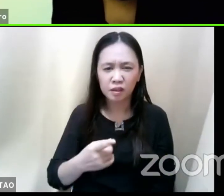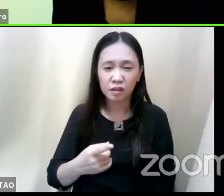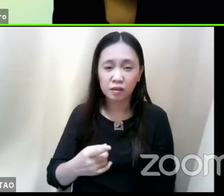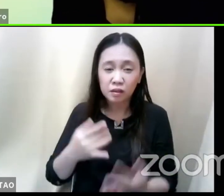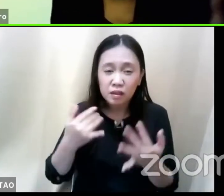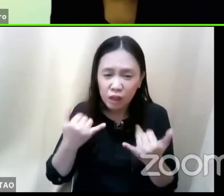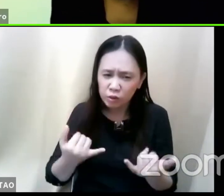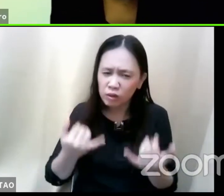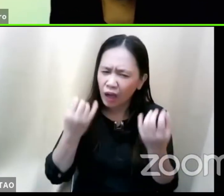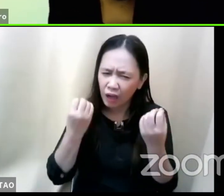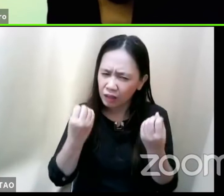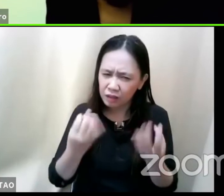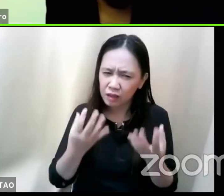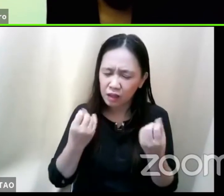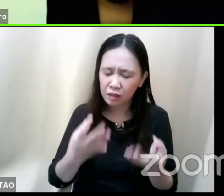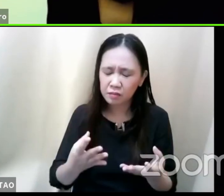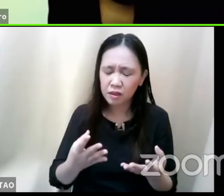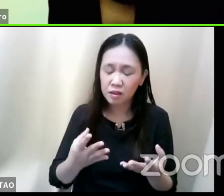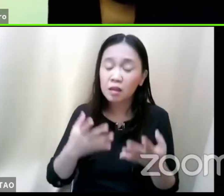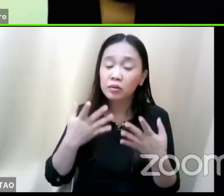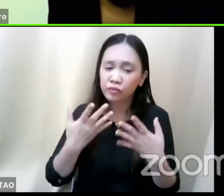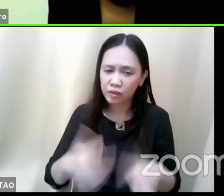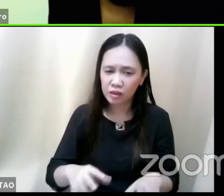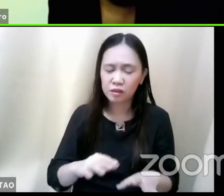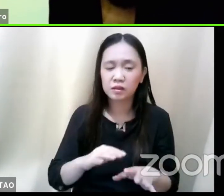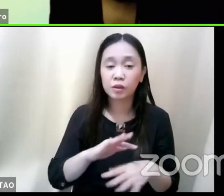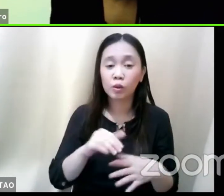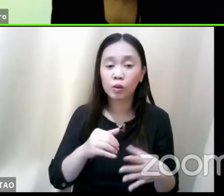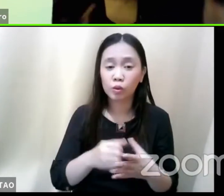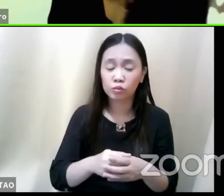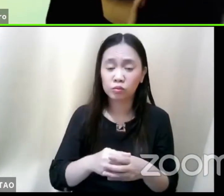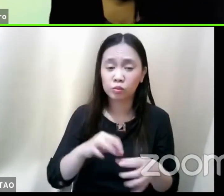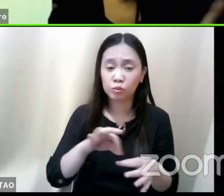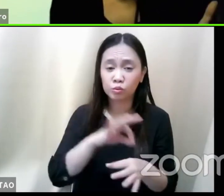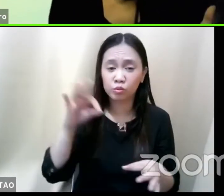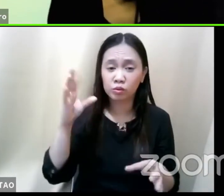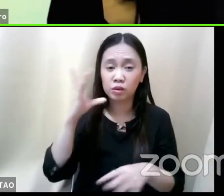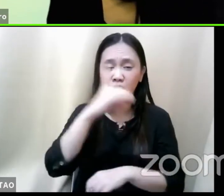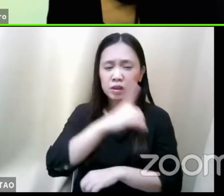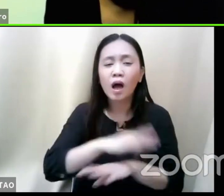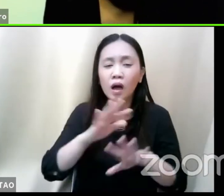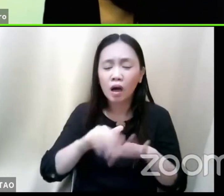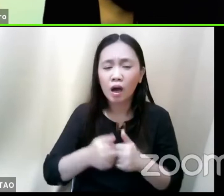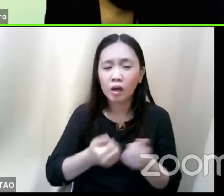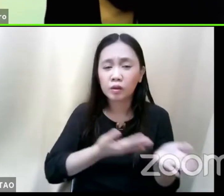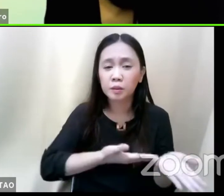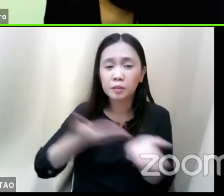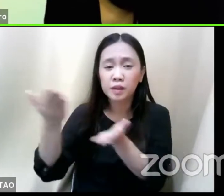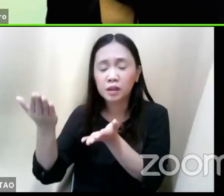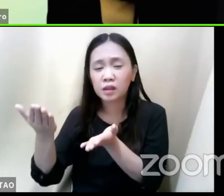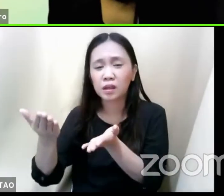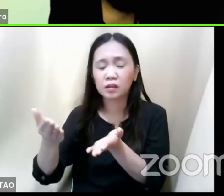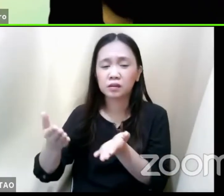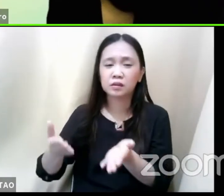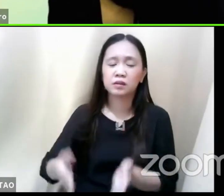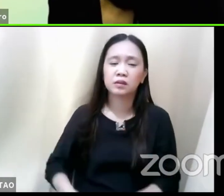dahil kaka-All Saints Day lang po natin. Paano daw po nila malalabas safely yung kamag-anak nila na may wheelchair